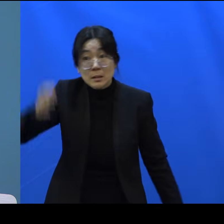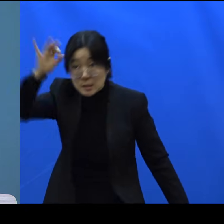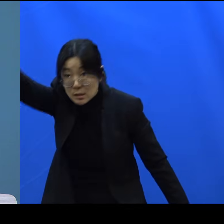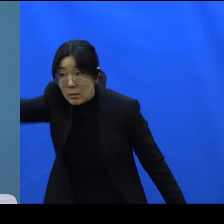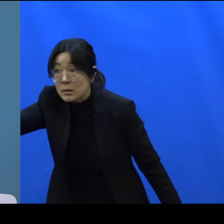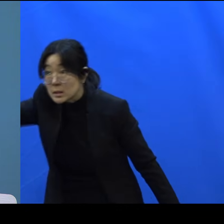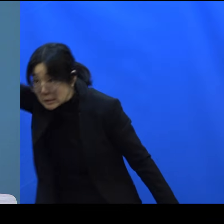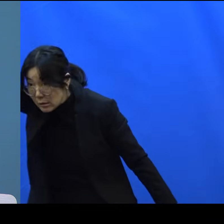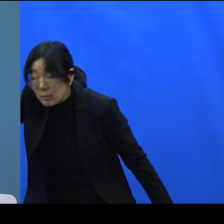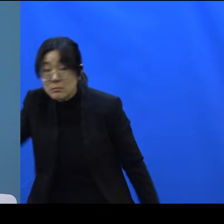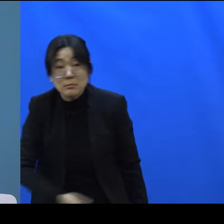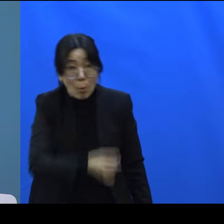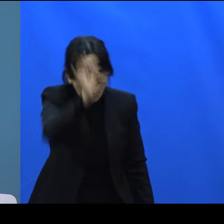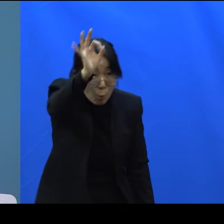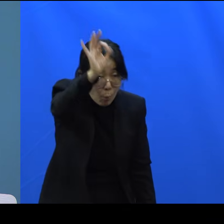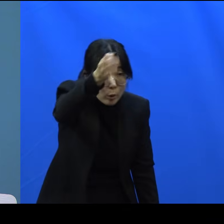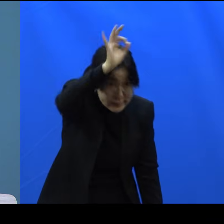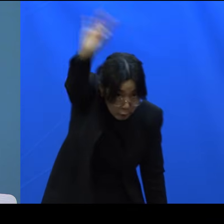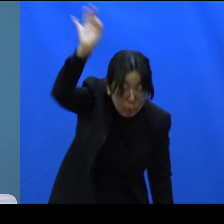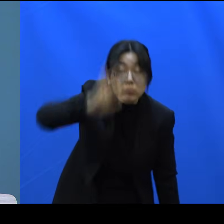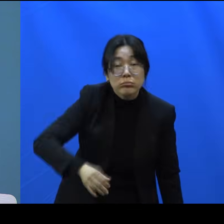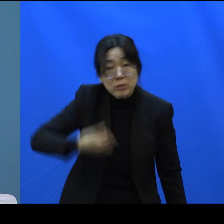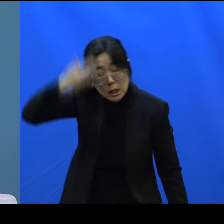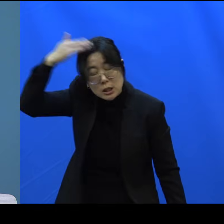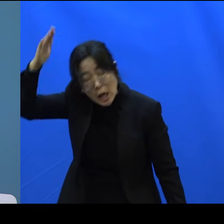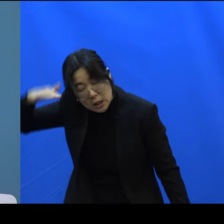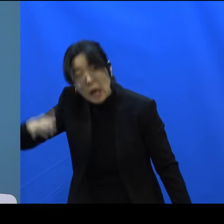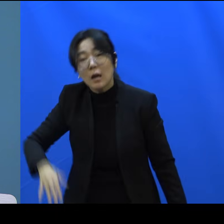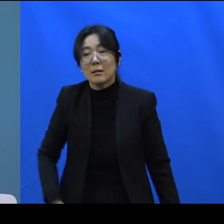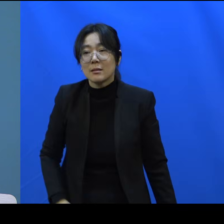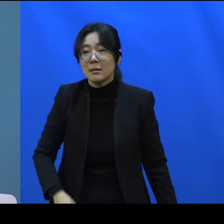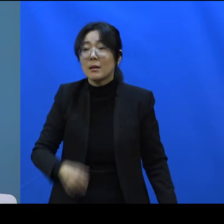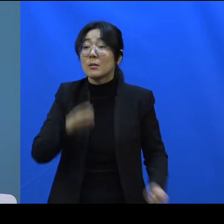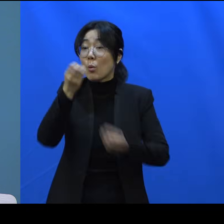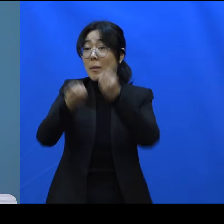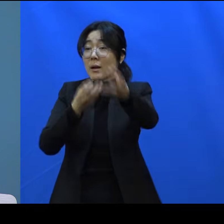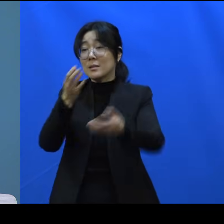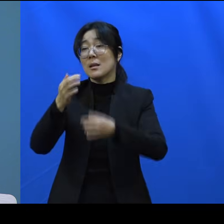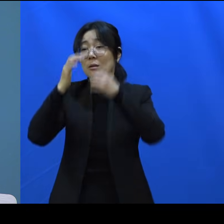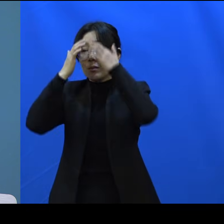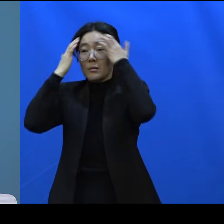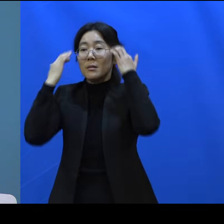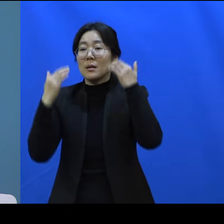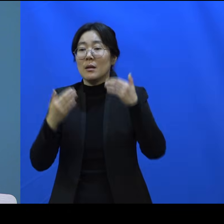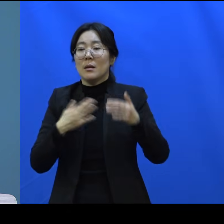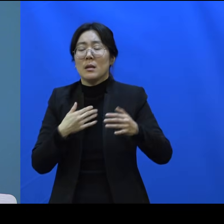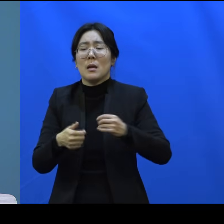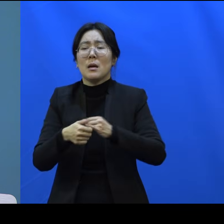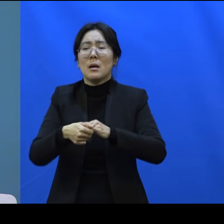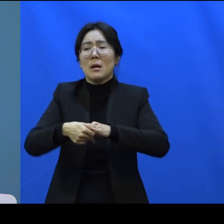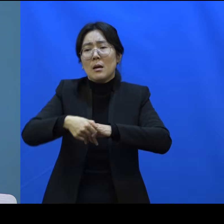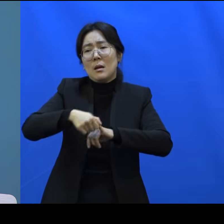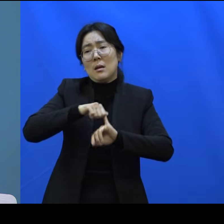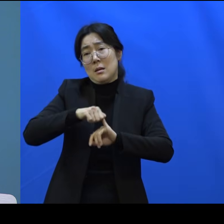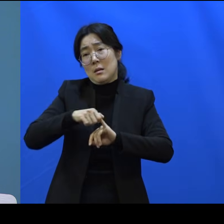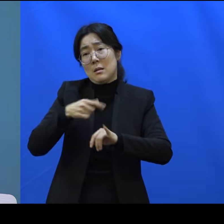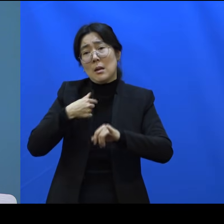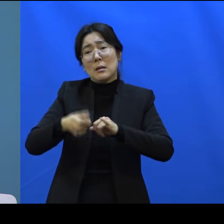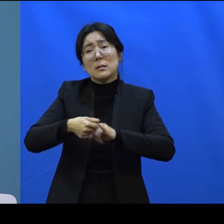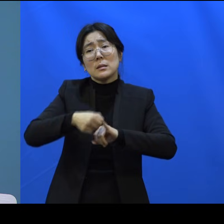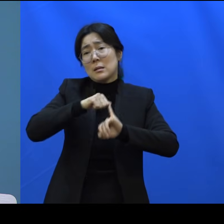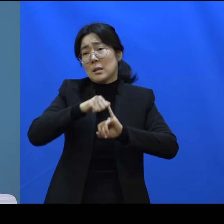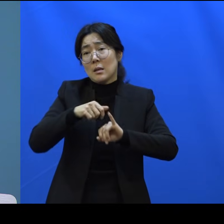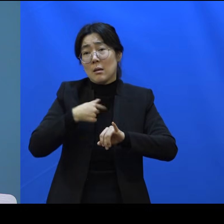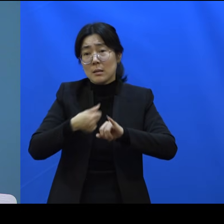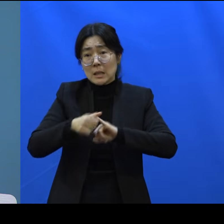복되게 하세요. 여러분들이 누구에게도 말할 수 없는 그 연약함, 들킬까봐 두려워하는, 주저하는 것들, 여러분들